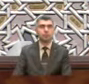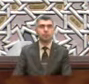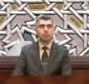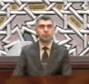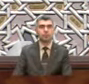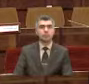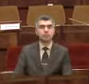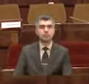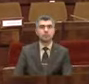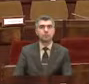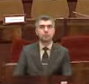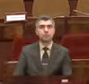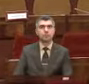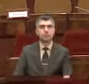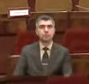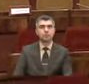نائب محترم.